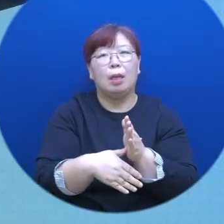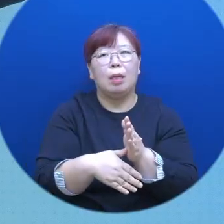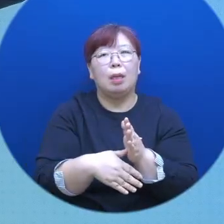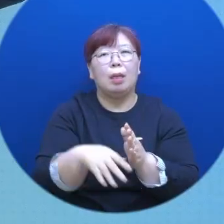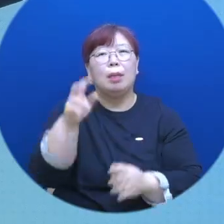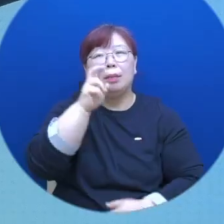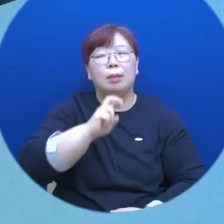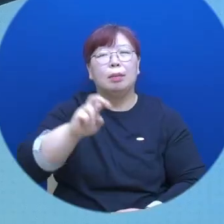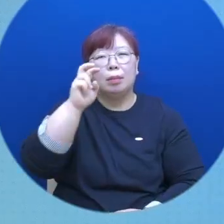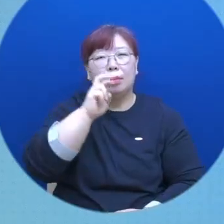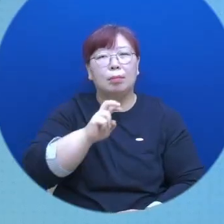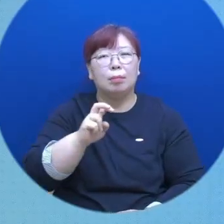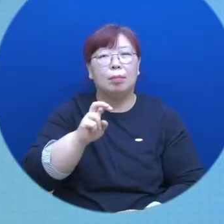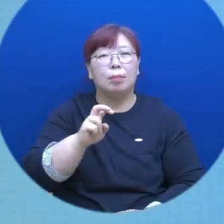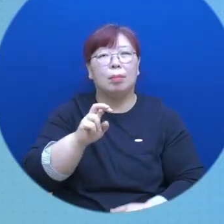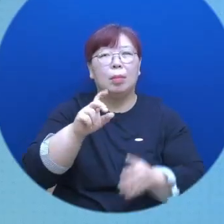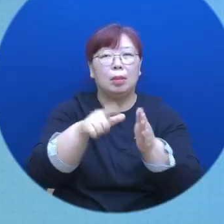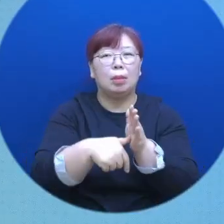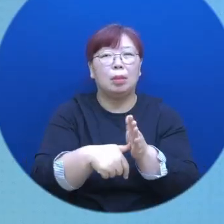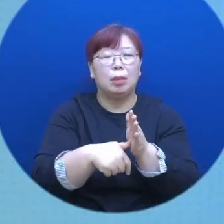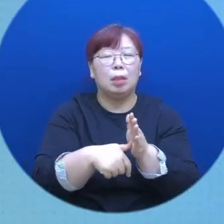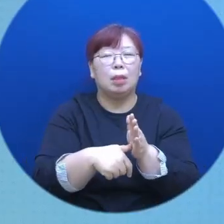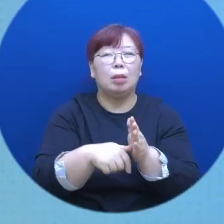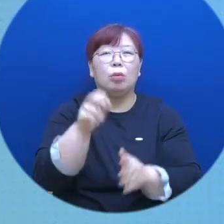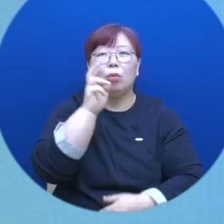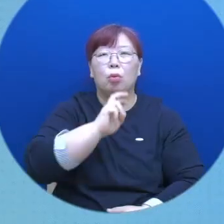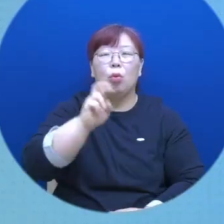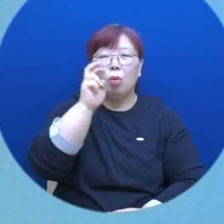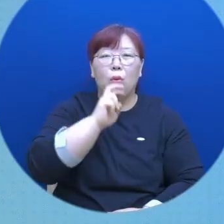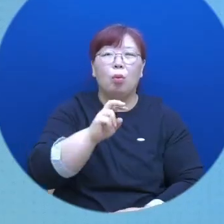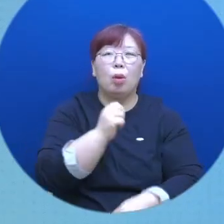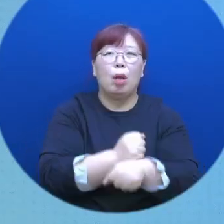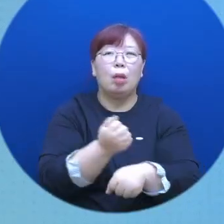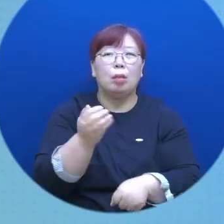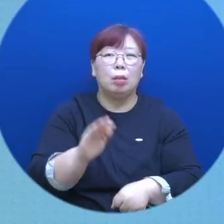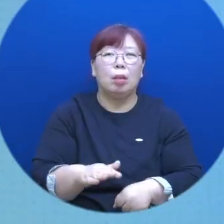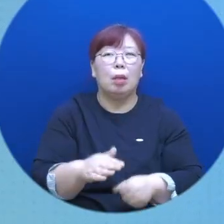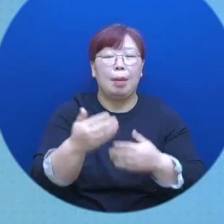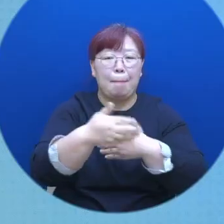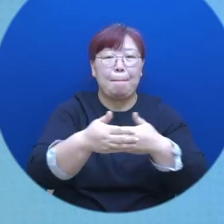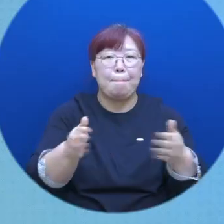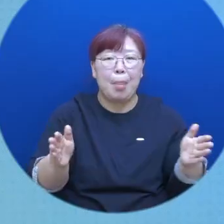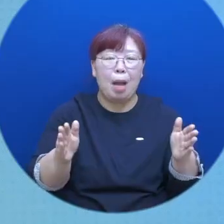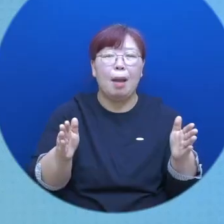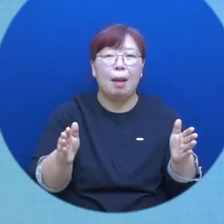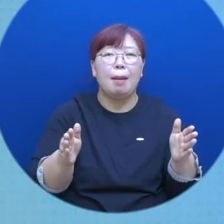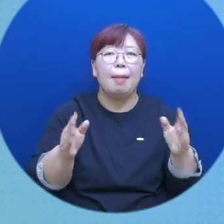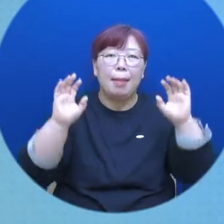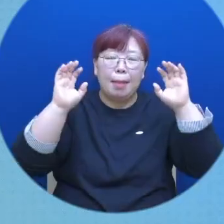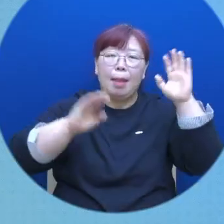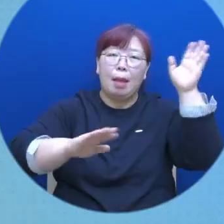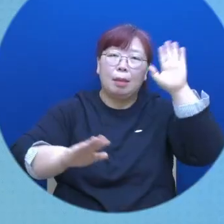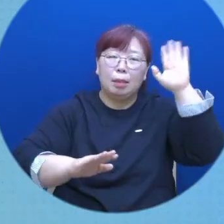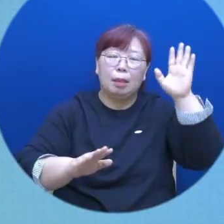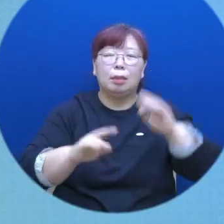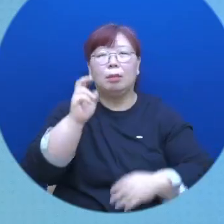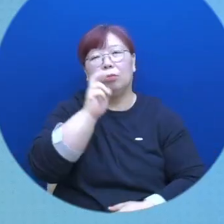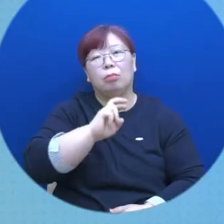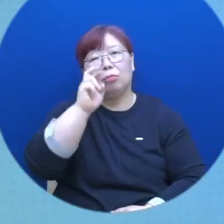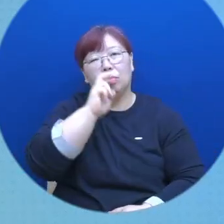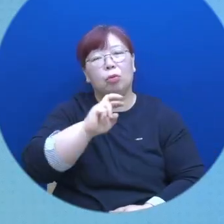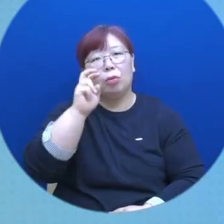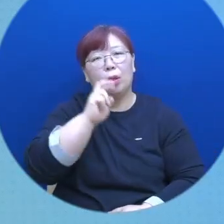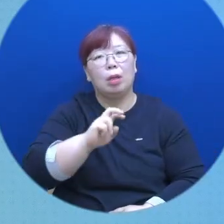음악 시간 노래를 부르게 되는데 반 아이들이 다 하나하나씩 노래를 불렀어요. 끝났습니다.